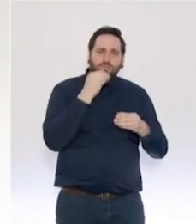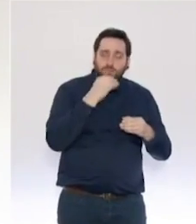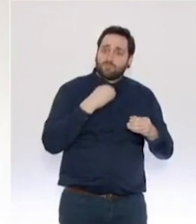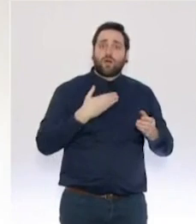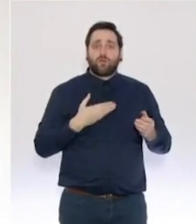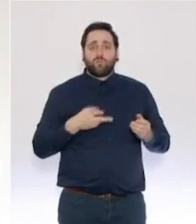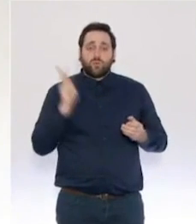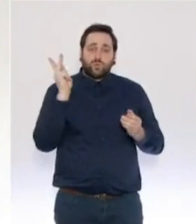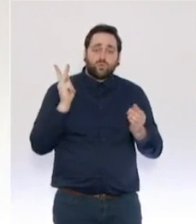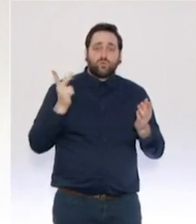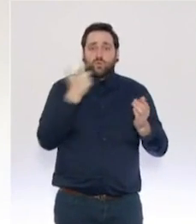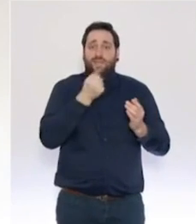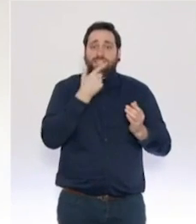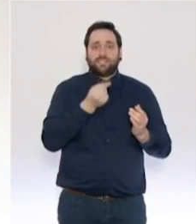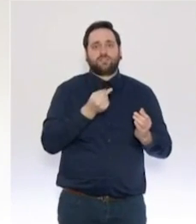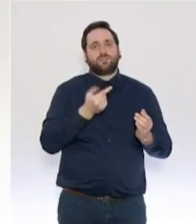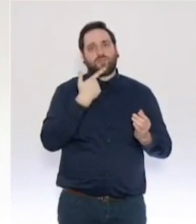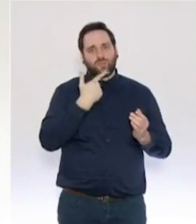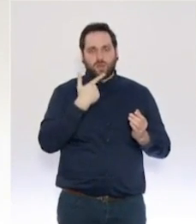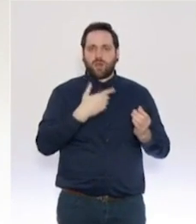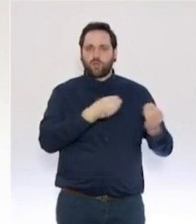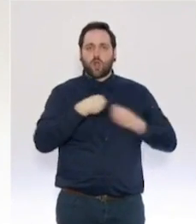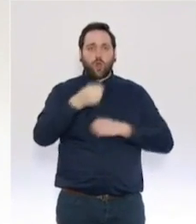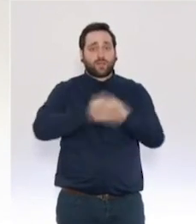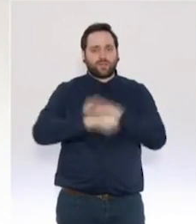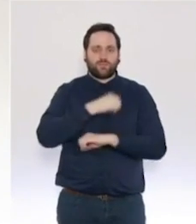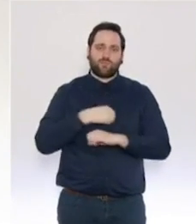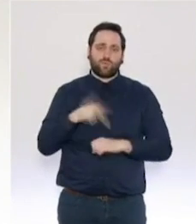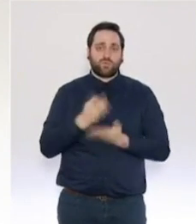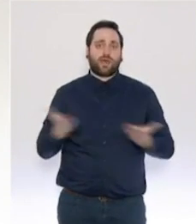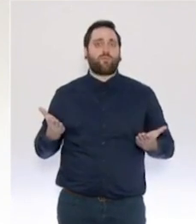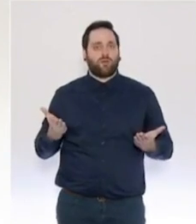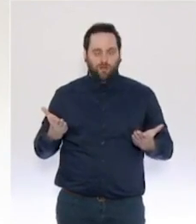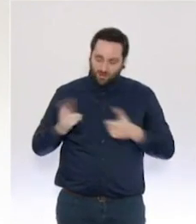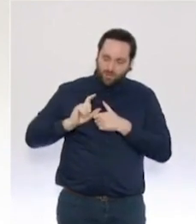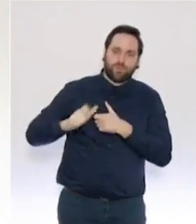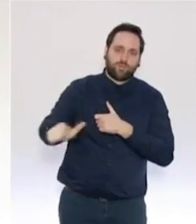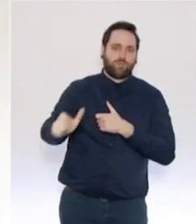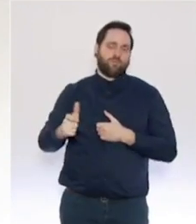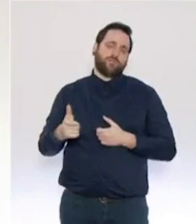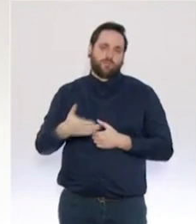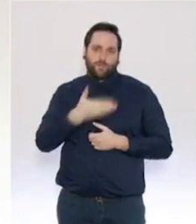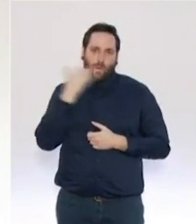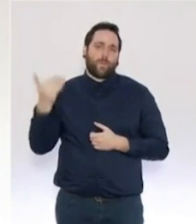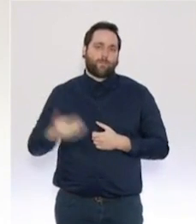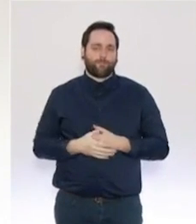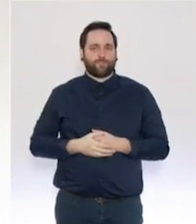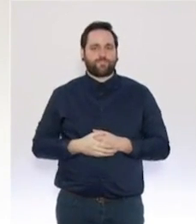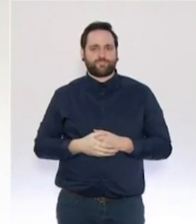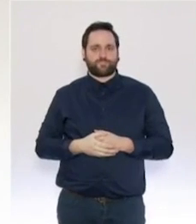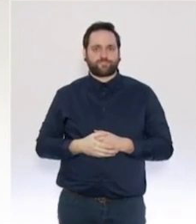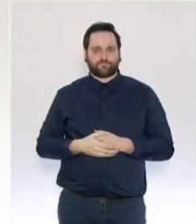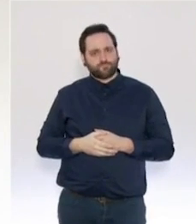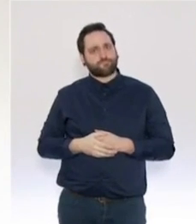pharmaciens et infirmiers la suite de cette campagne vaccinale ils ont toute votre confiance pour cela